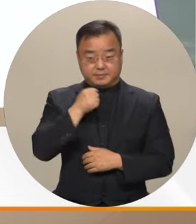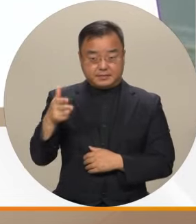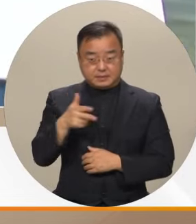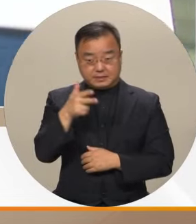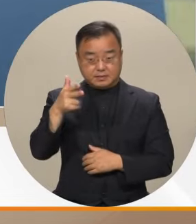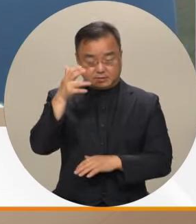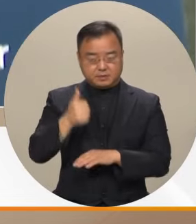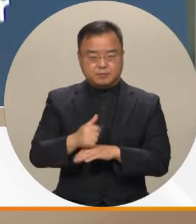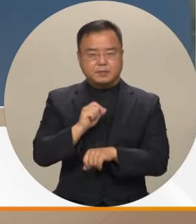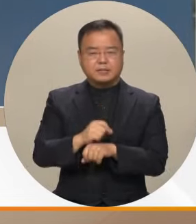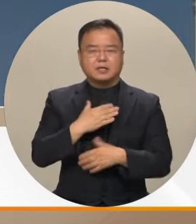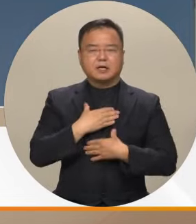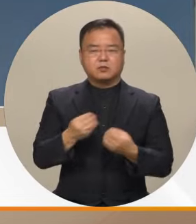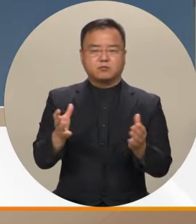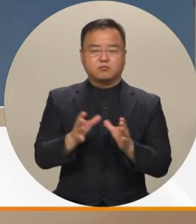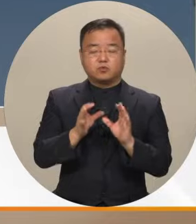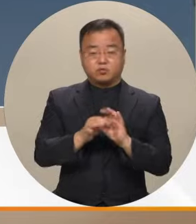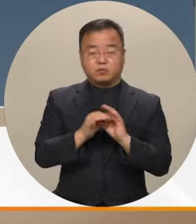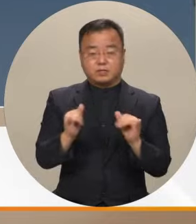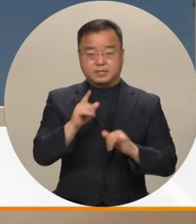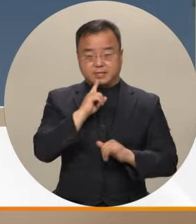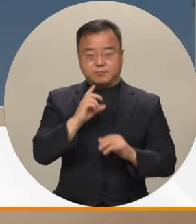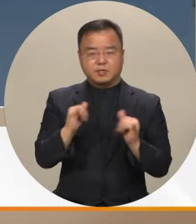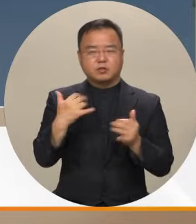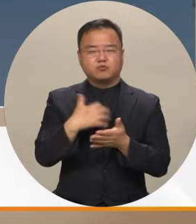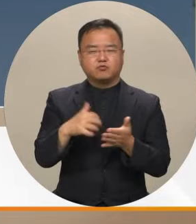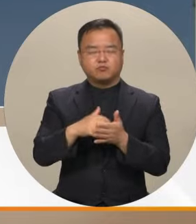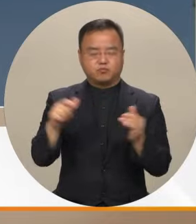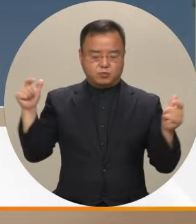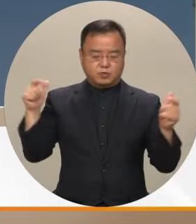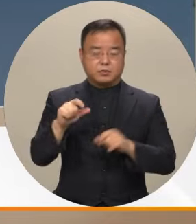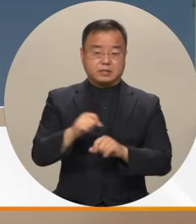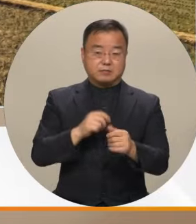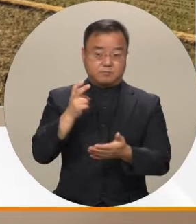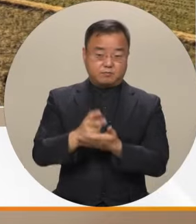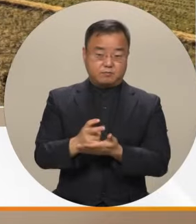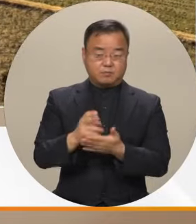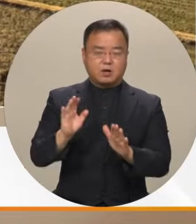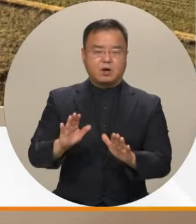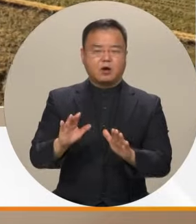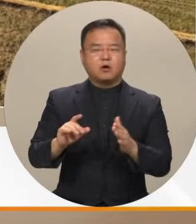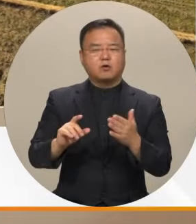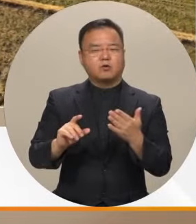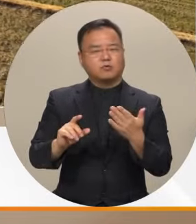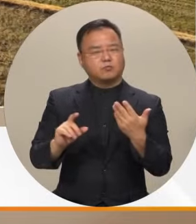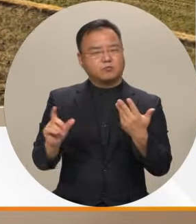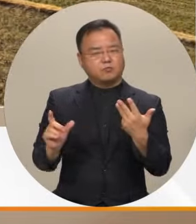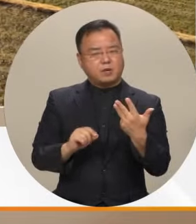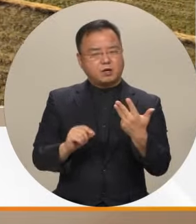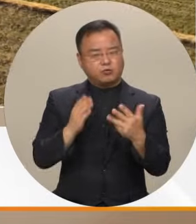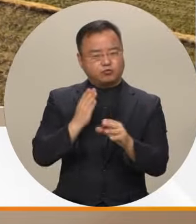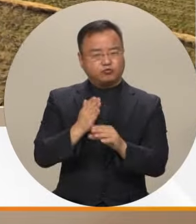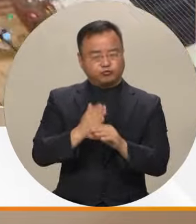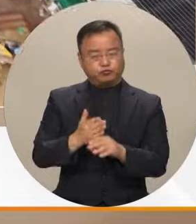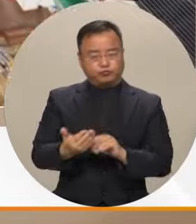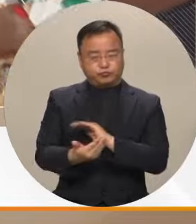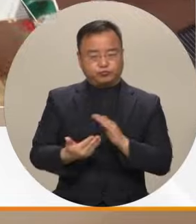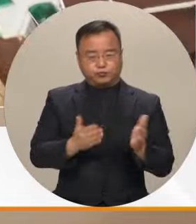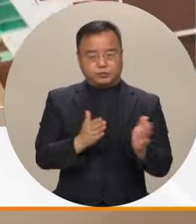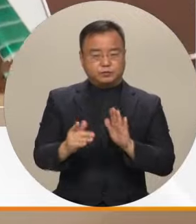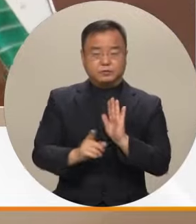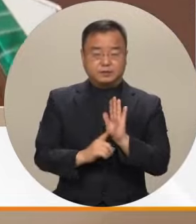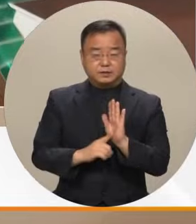행정안전부 관계자는 인구감소 특별법은 이르면 다음 달 중으로 입법 예고 할 것이라며 교육감이나 군수